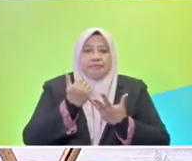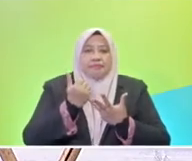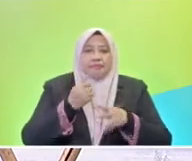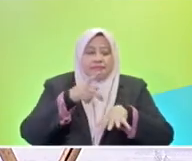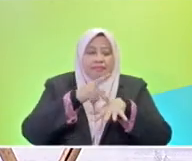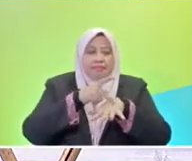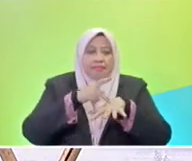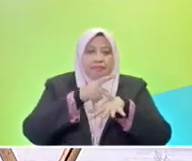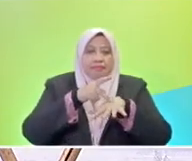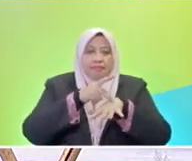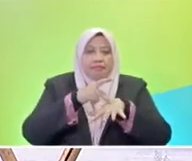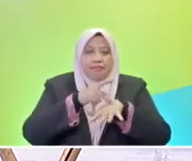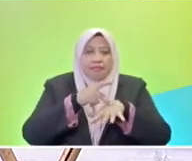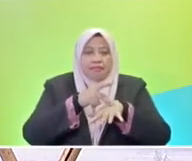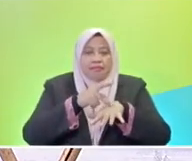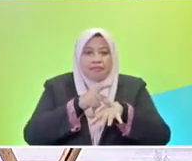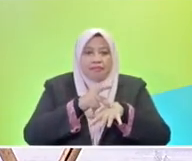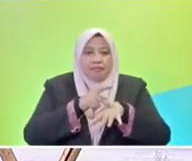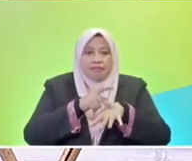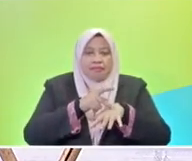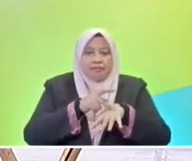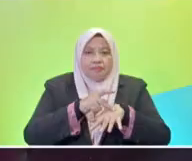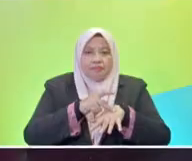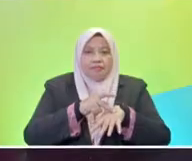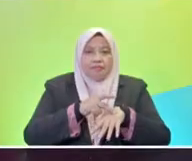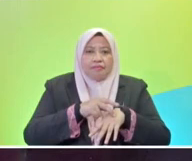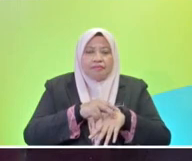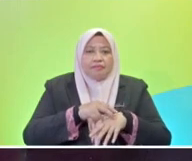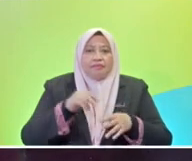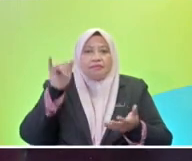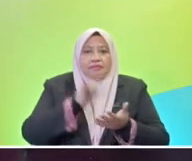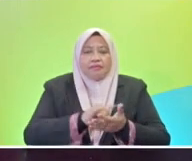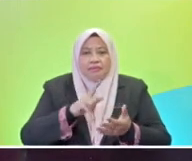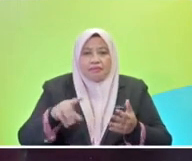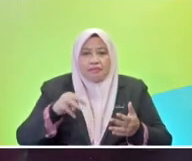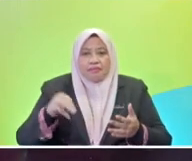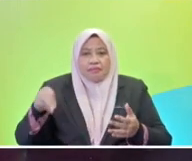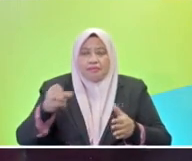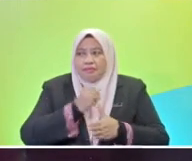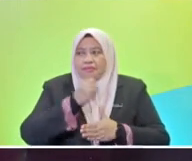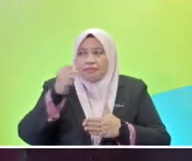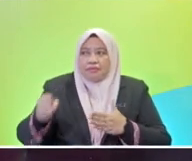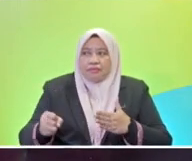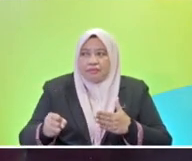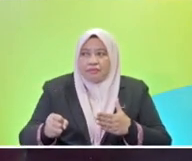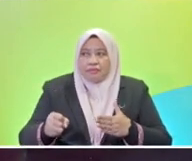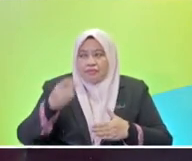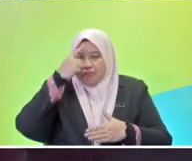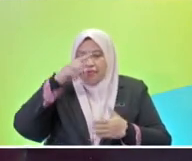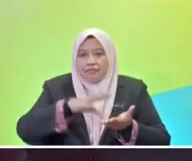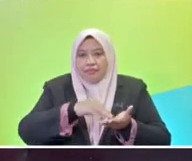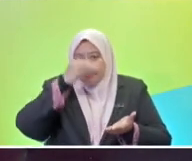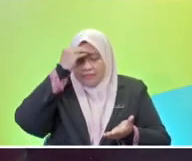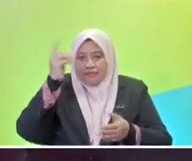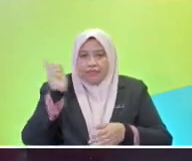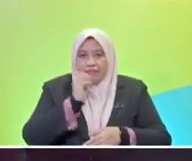Klorofil. Klorofil. Okey. Itulah murid-murid. Sekian untuk kita pengajaran kita hari ini. Ya. Yeah.